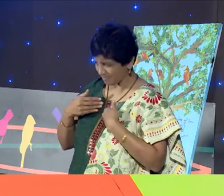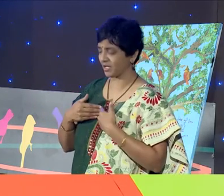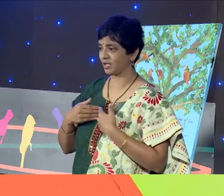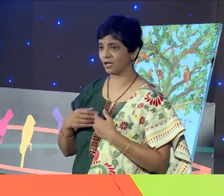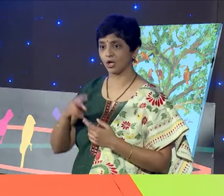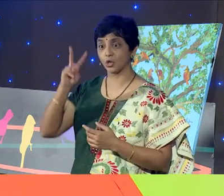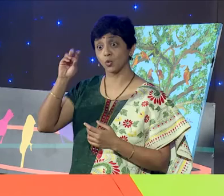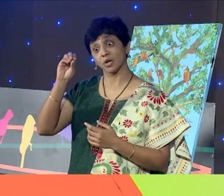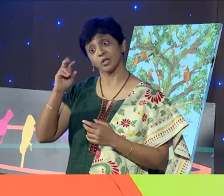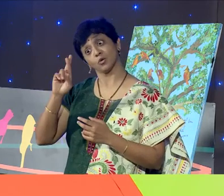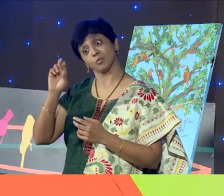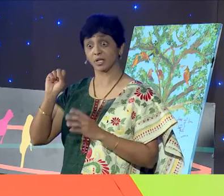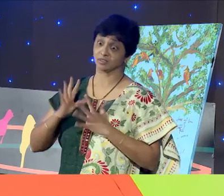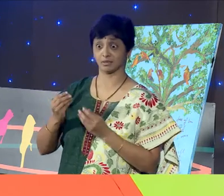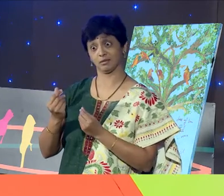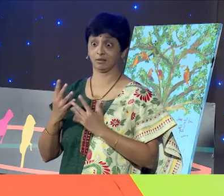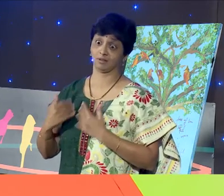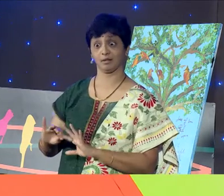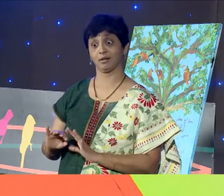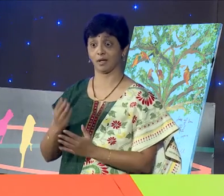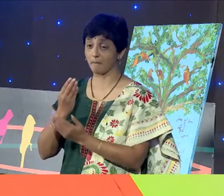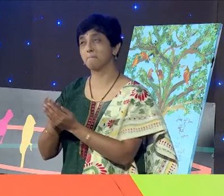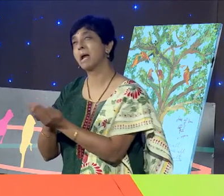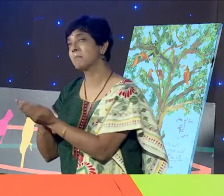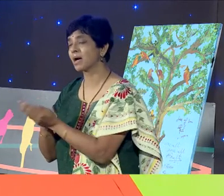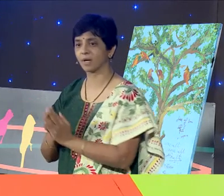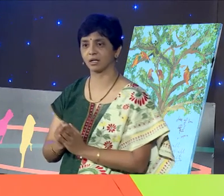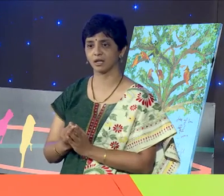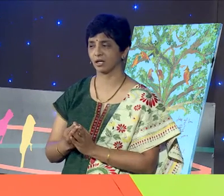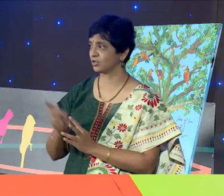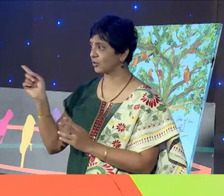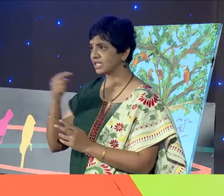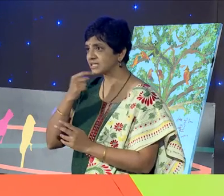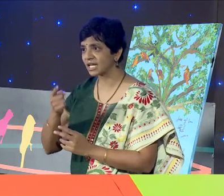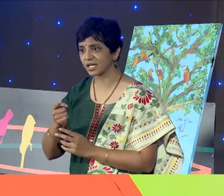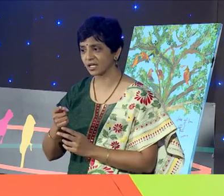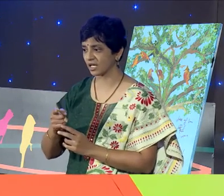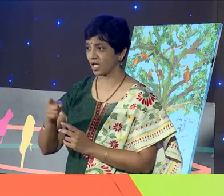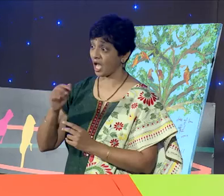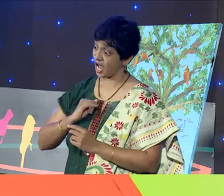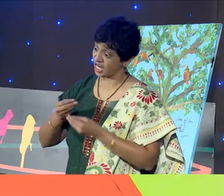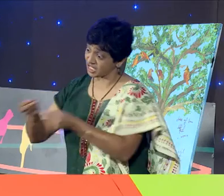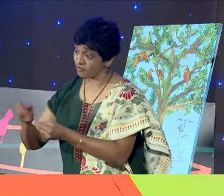150-200 रुपया कमाई लेते हैं दिन भर में, इतना मिल ही जाता है। मैंने कहा आपको 400 रुपया दूँ, ये काम छोड़ोगे।